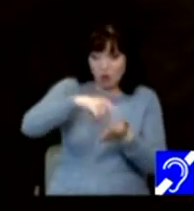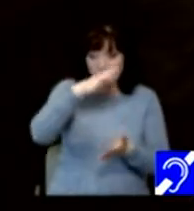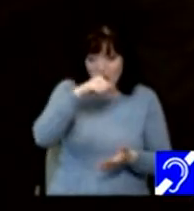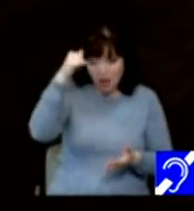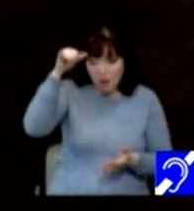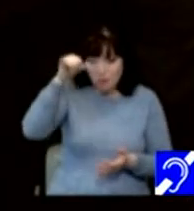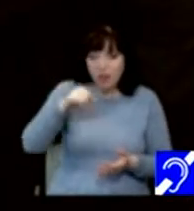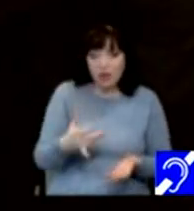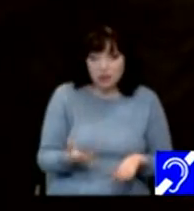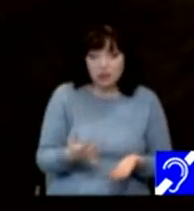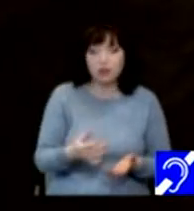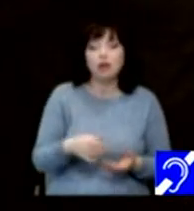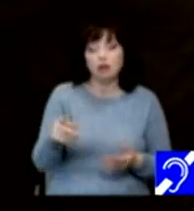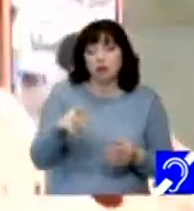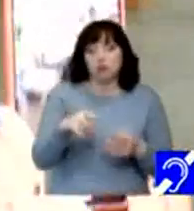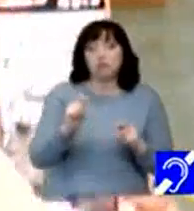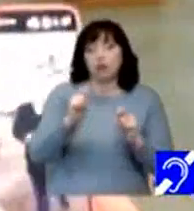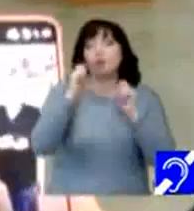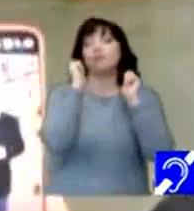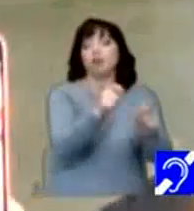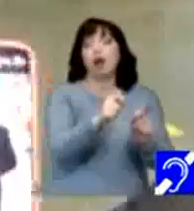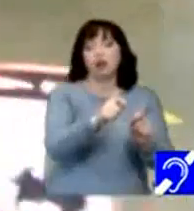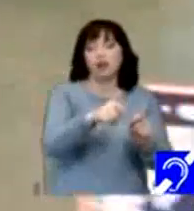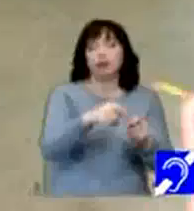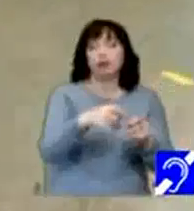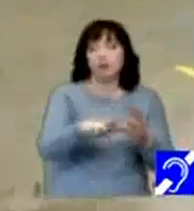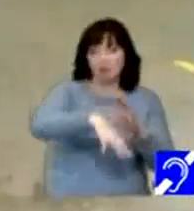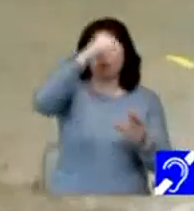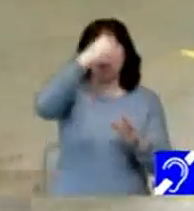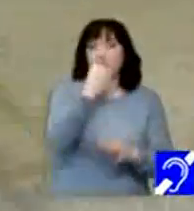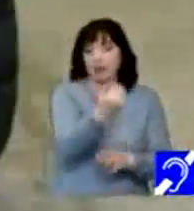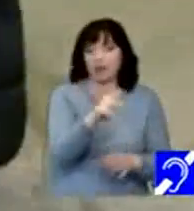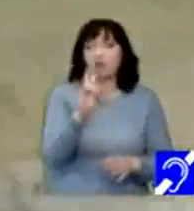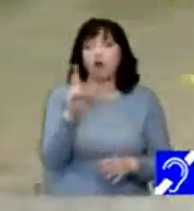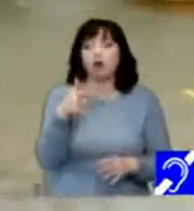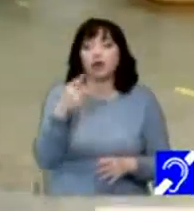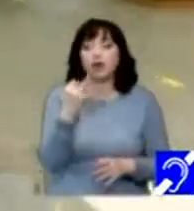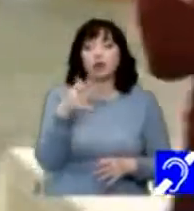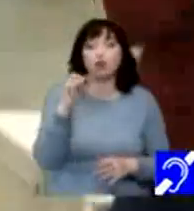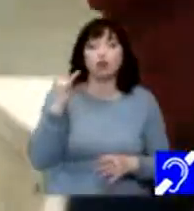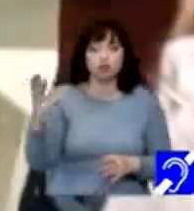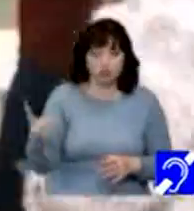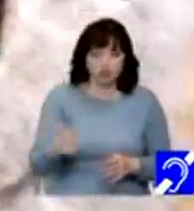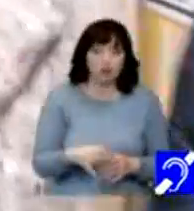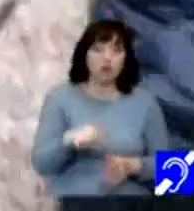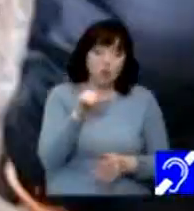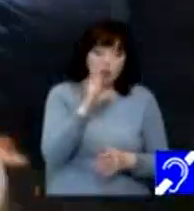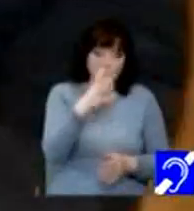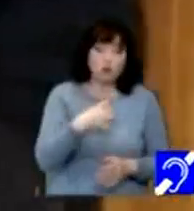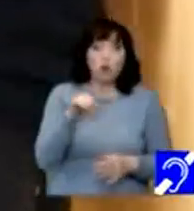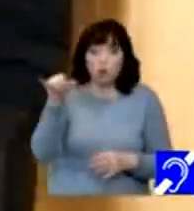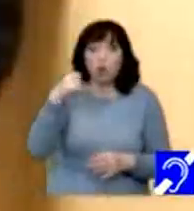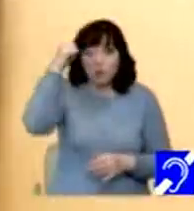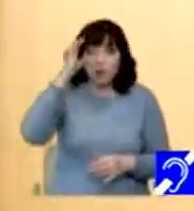Bălți i-au dat mandat de reprezentare timp de 2 ani domnului Grigorișu. Cei din Bălți vor avea un primar